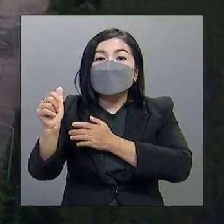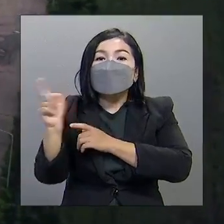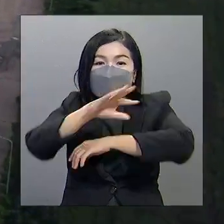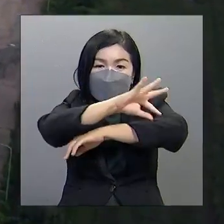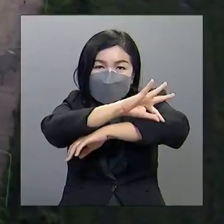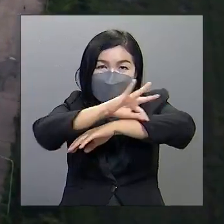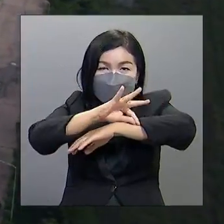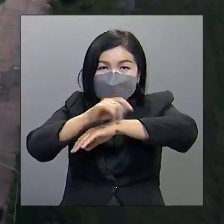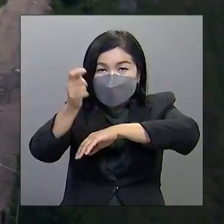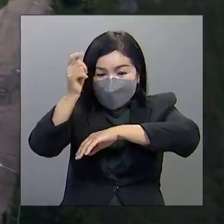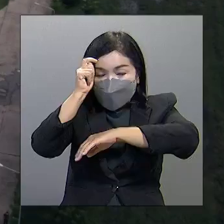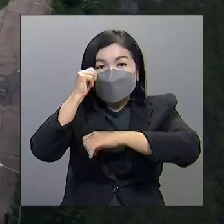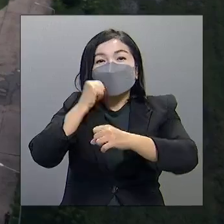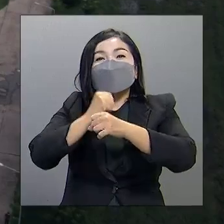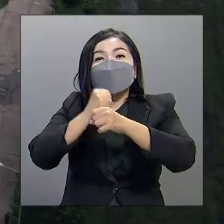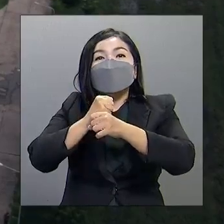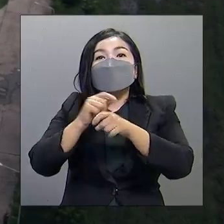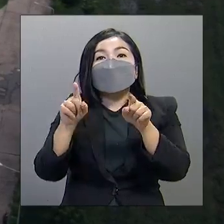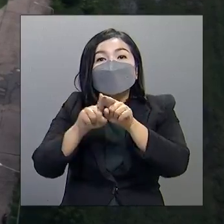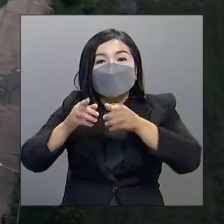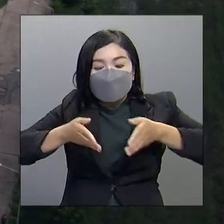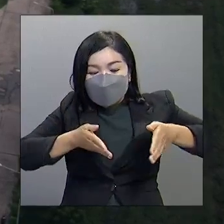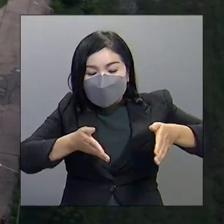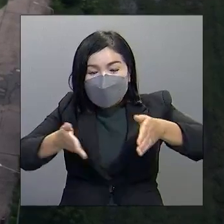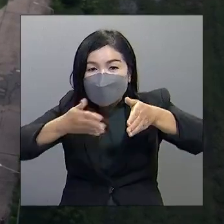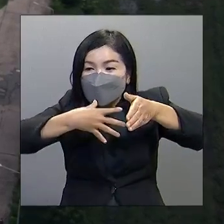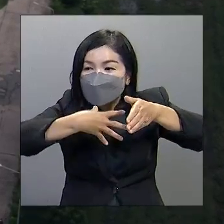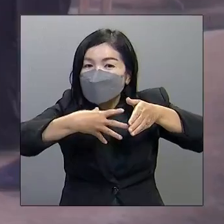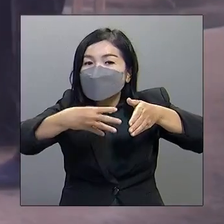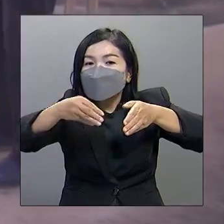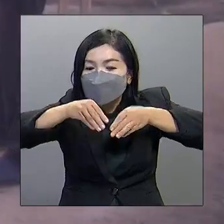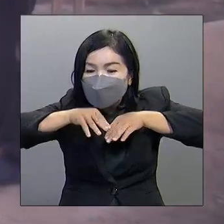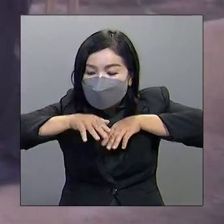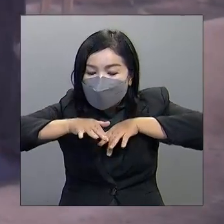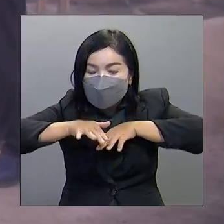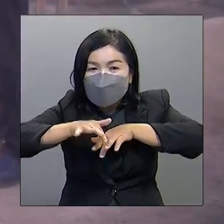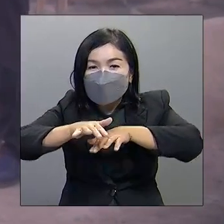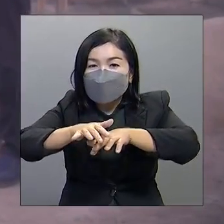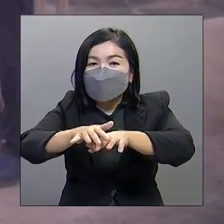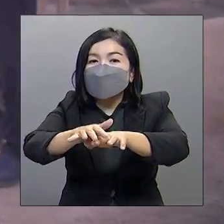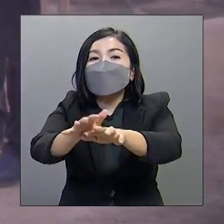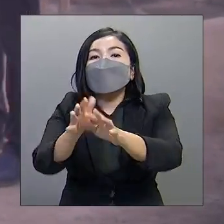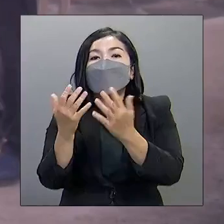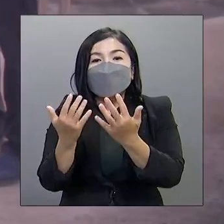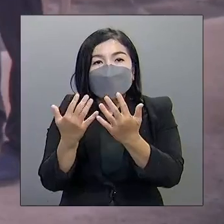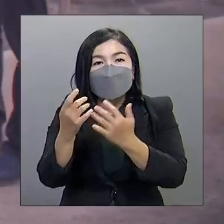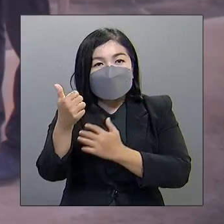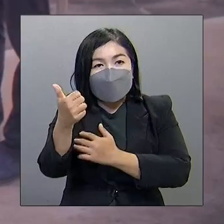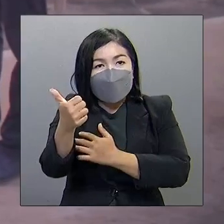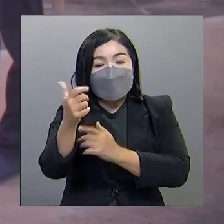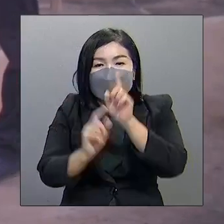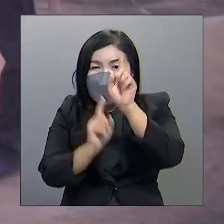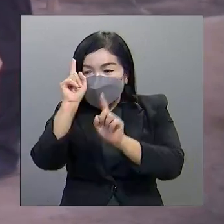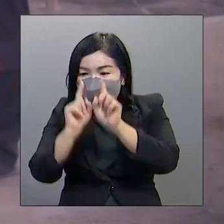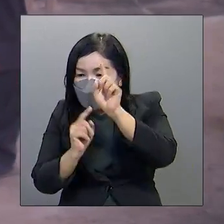รมต่างๆสูงเนี่ยจริงๆแล้วเป็นสถานีสูบน้ำที่สำคัญเลยที่ในการทำงาน เพราะฉะนั้นว่าไปแล้วเนี่ยการคาดการการพ